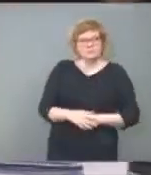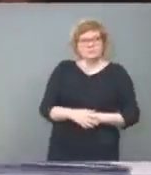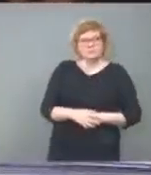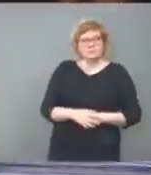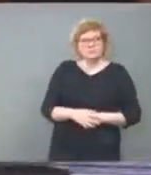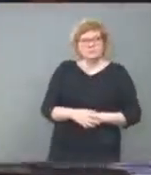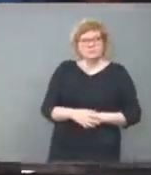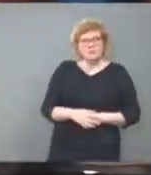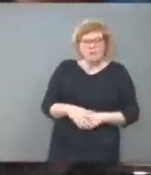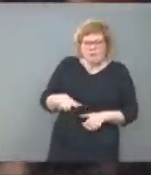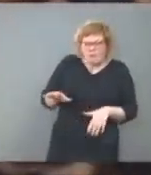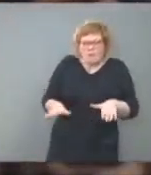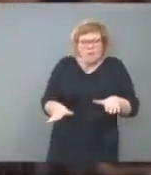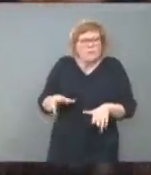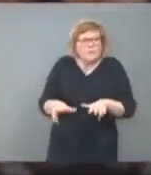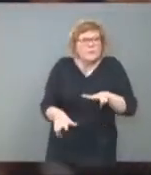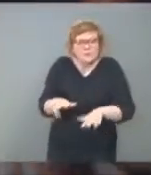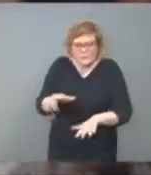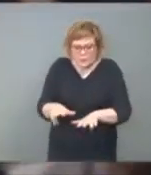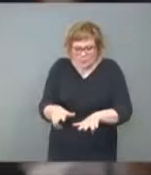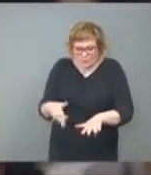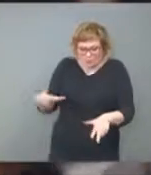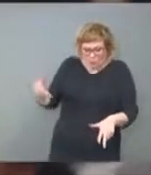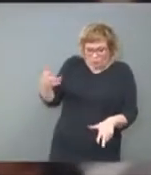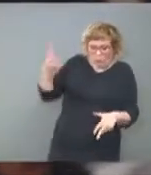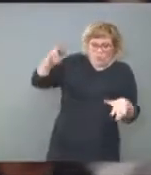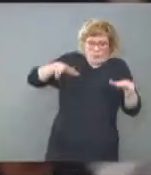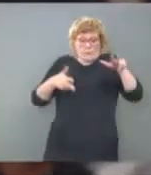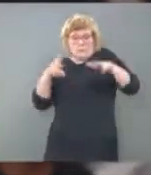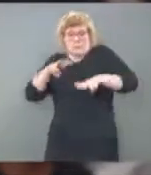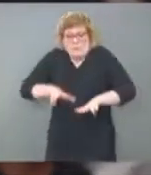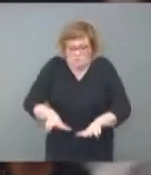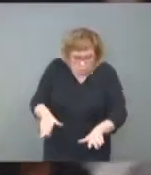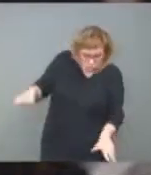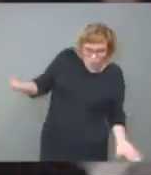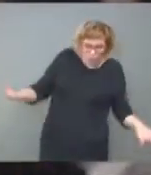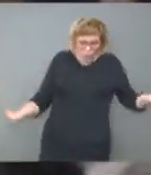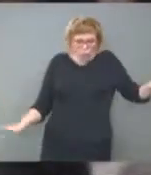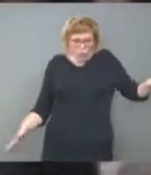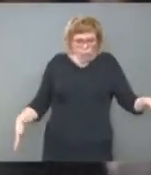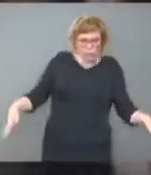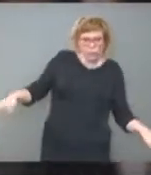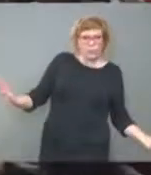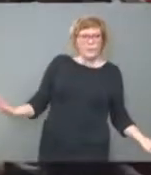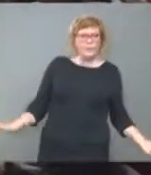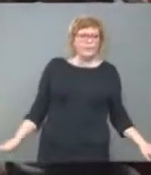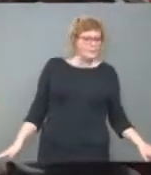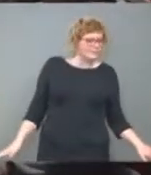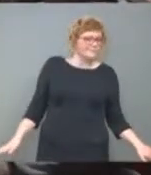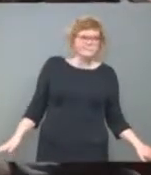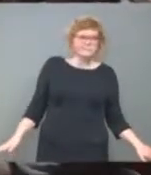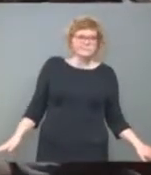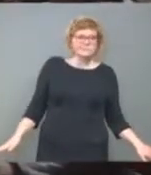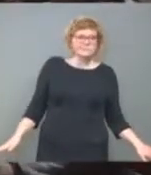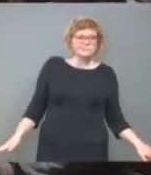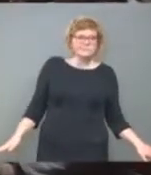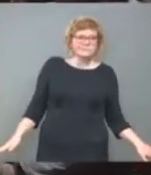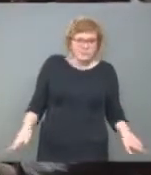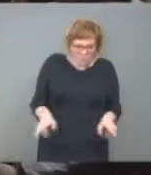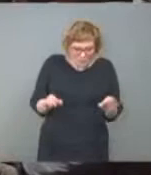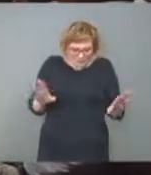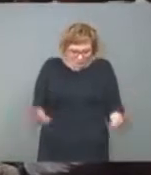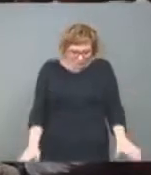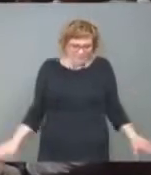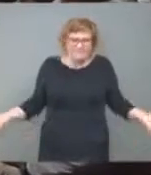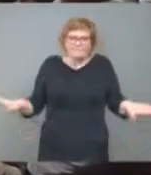laissent piteusement leurs grandes ailes blanches, comme des avirons, traîner à côté d'eux. Ce